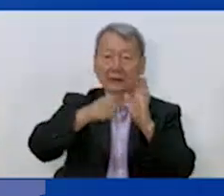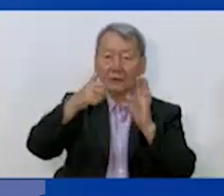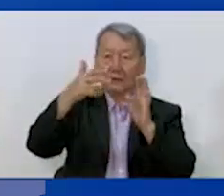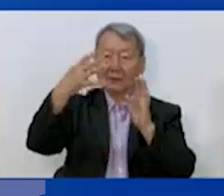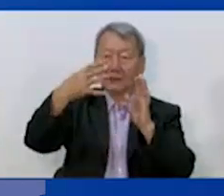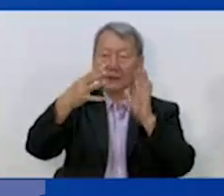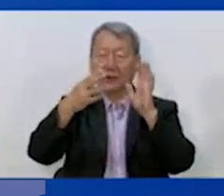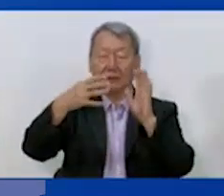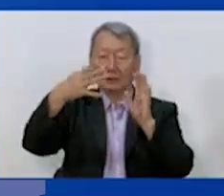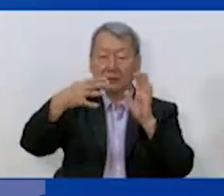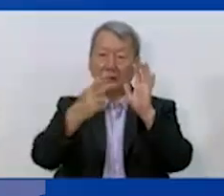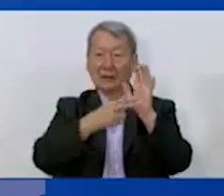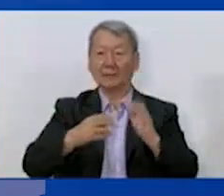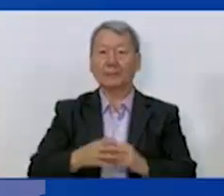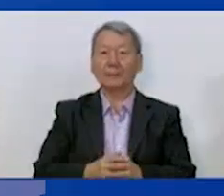20647 түздү.